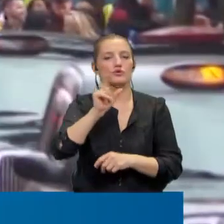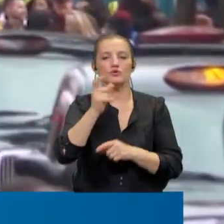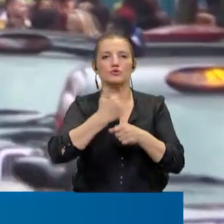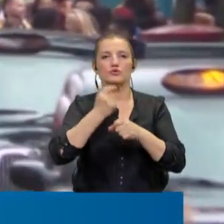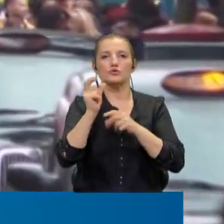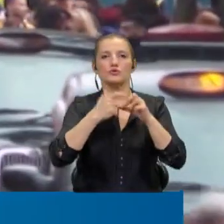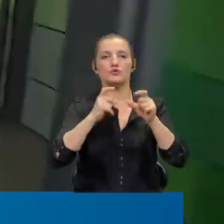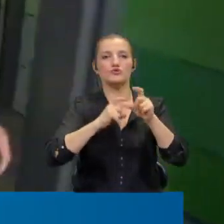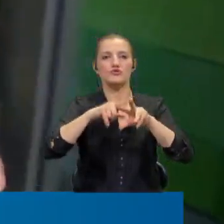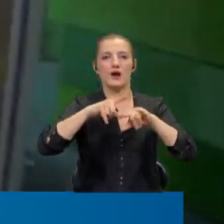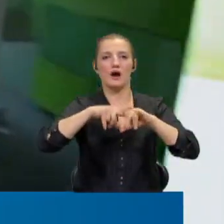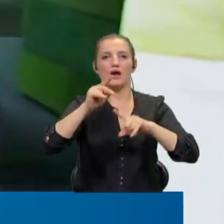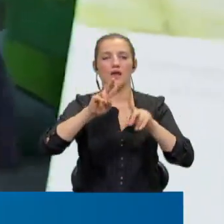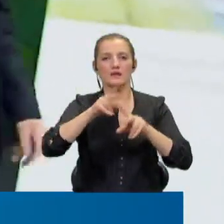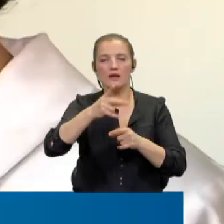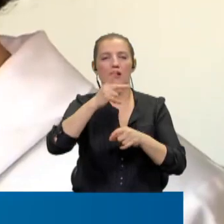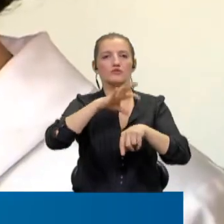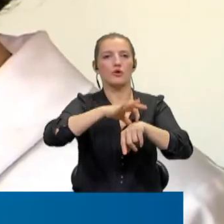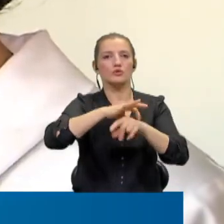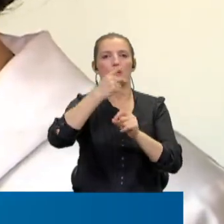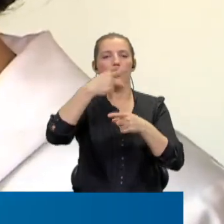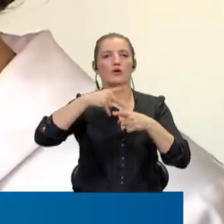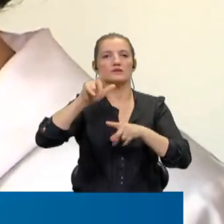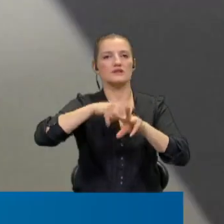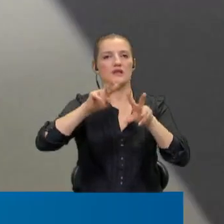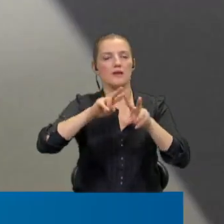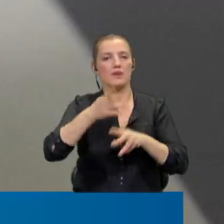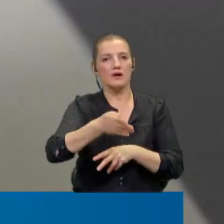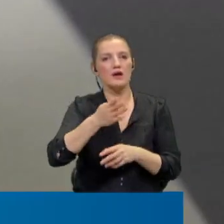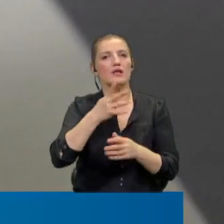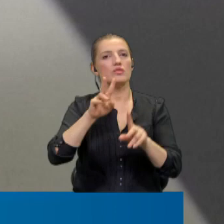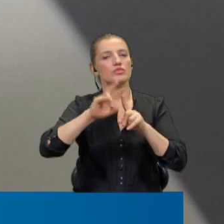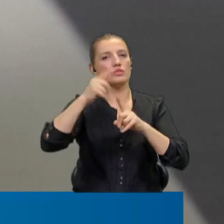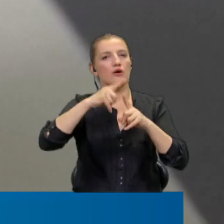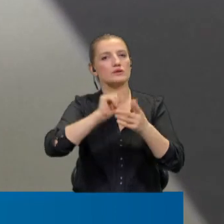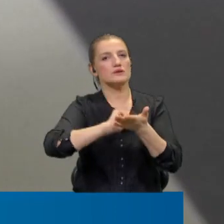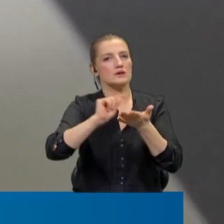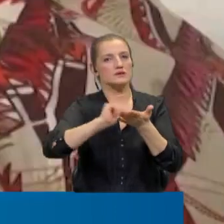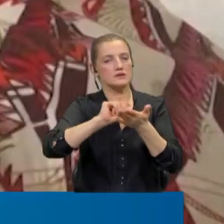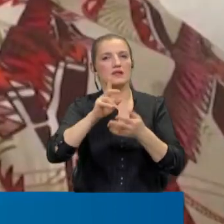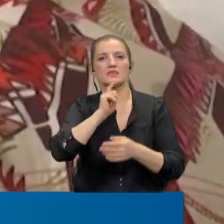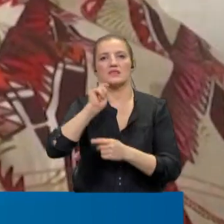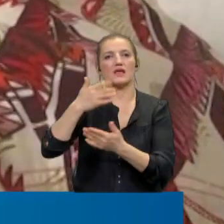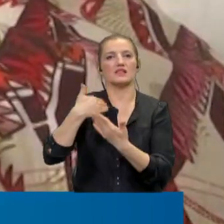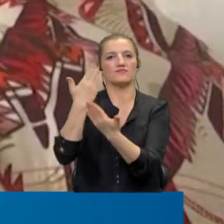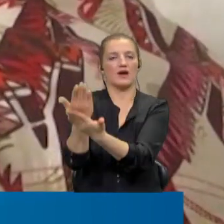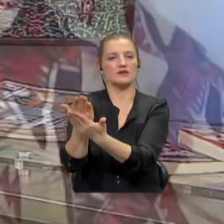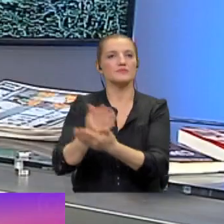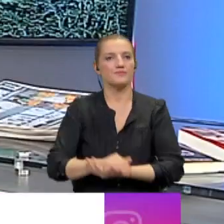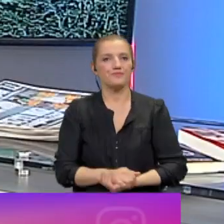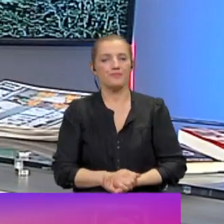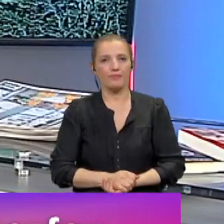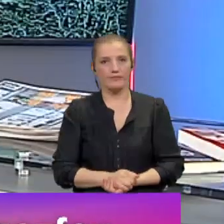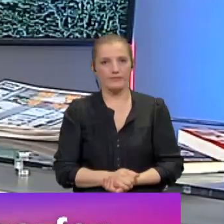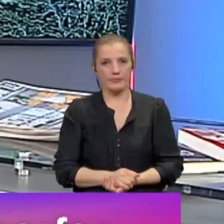Doktor Uğur Şahin ve Dr Özlem sürecinin resimlerini Avrupa banknotlarının üzerinde yer almasını teklif etti